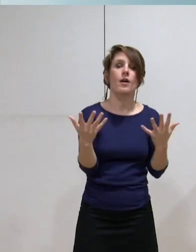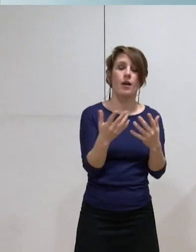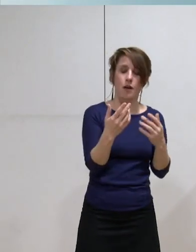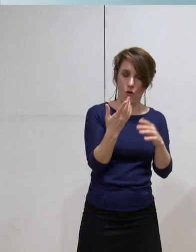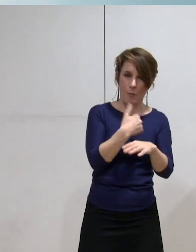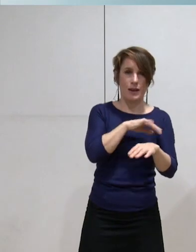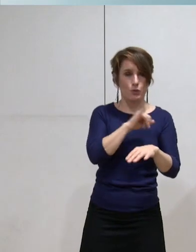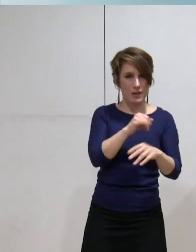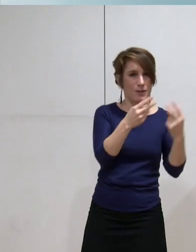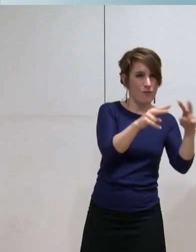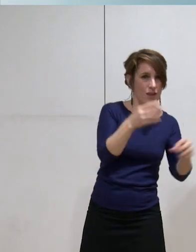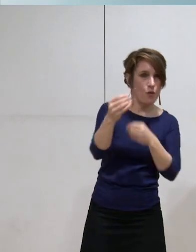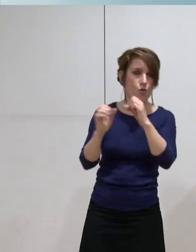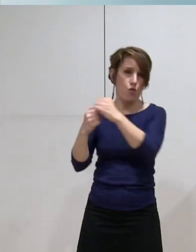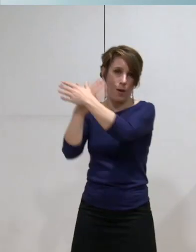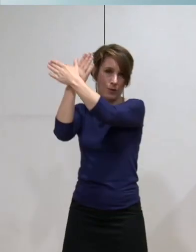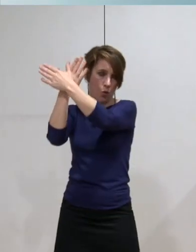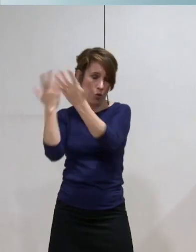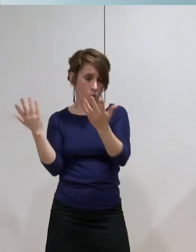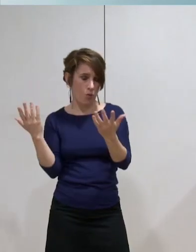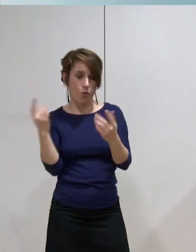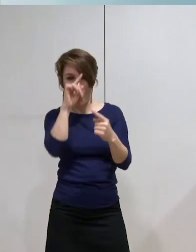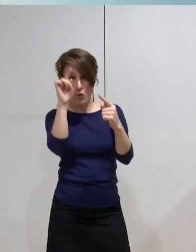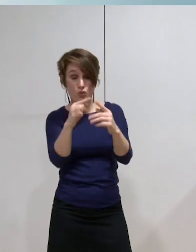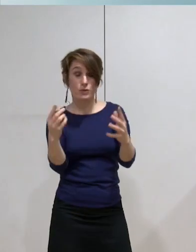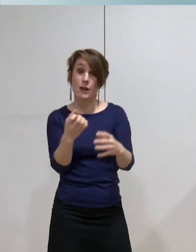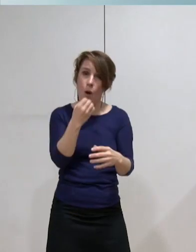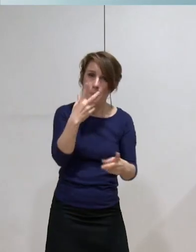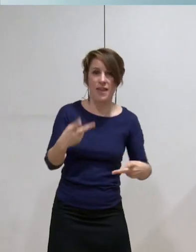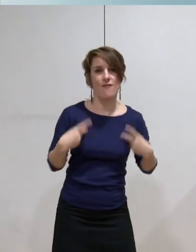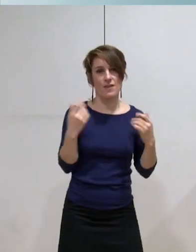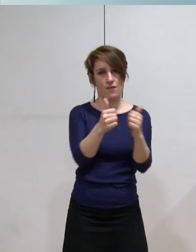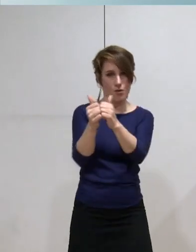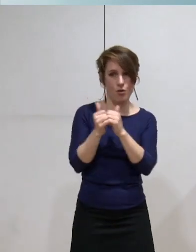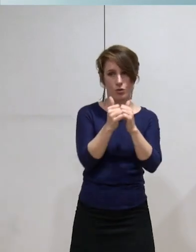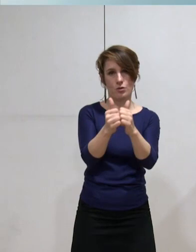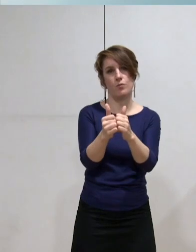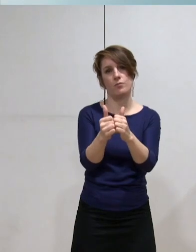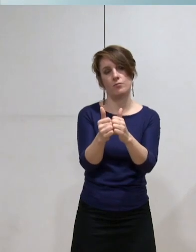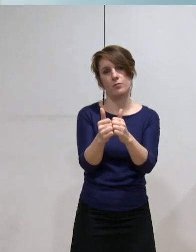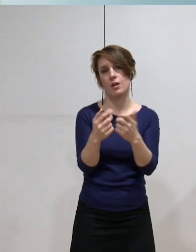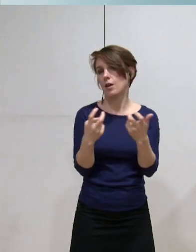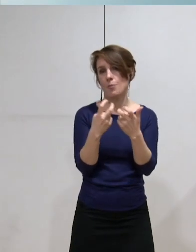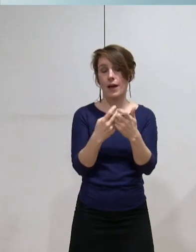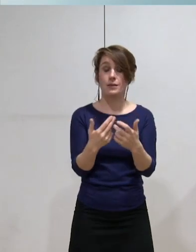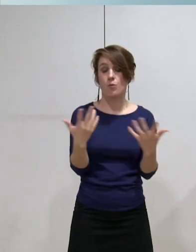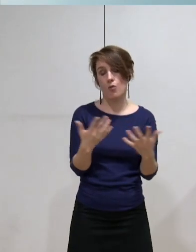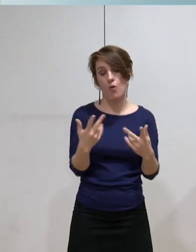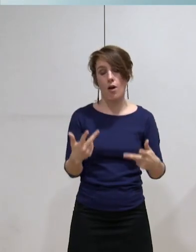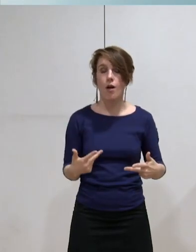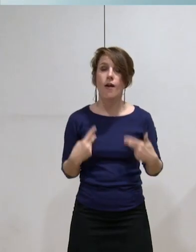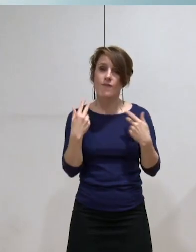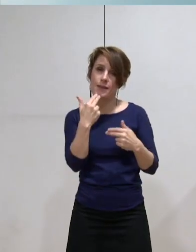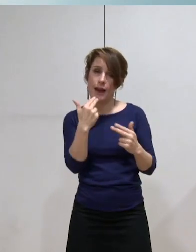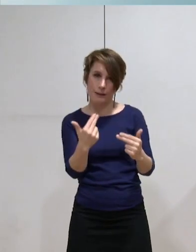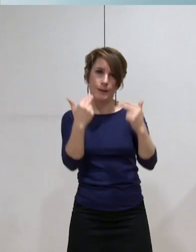par la métropole ils ont en commun de permettre le bien vivre ensemble notamment par l'amélioration de la qualité de vie des habitants dans